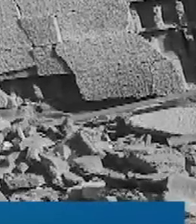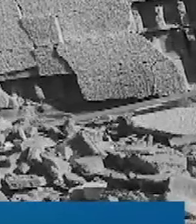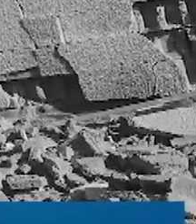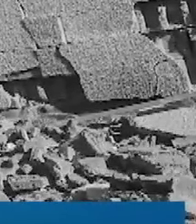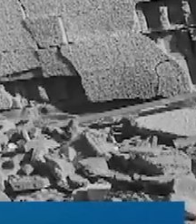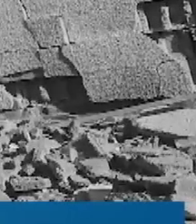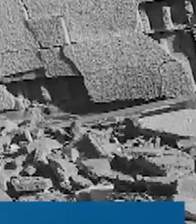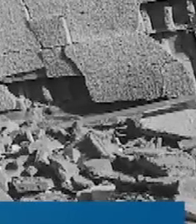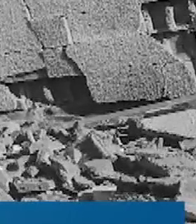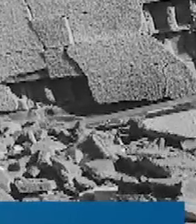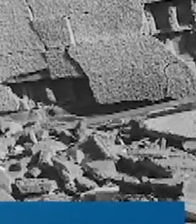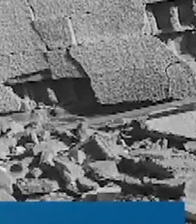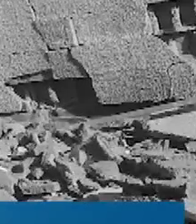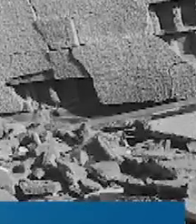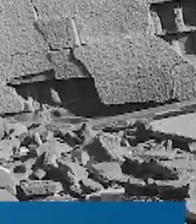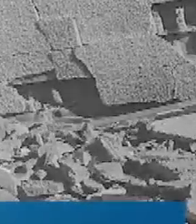olsun